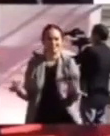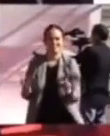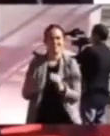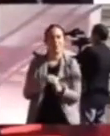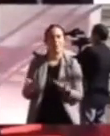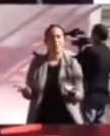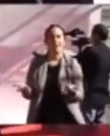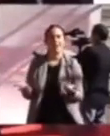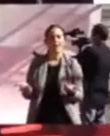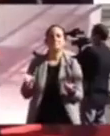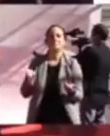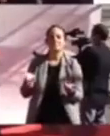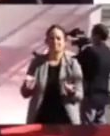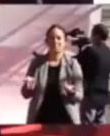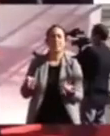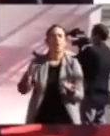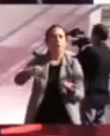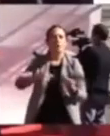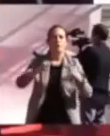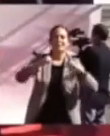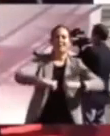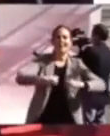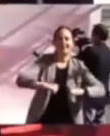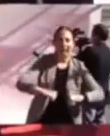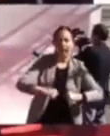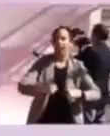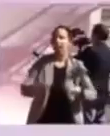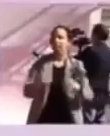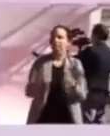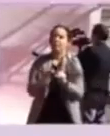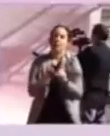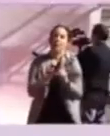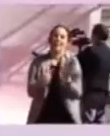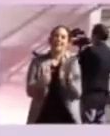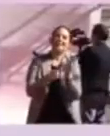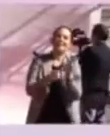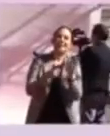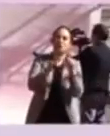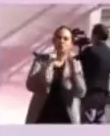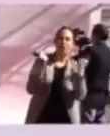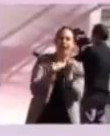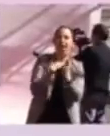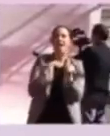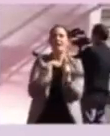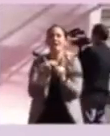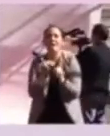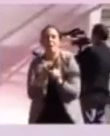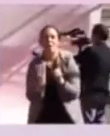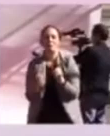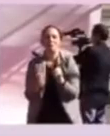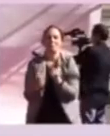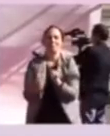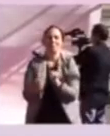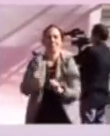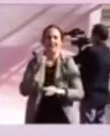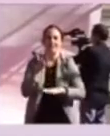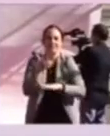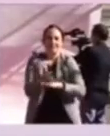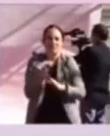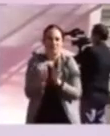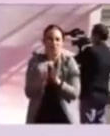la sanità intesa come diritto generale come prevenzione che qui è stata ricordata sia naturalmente